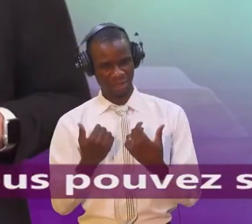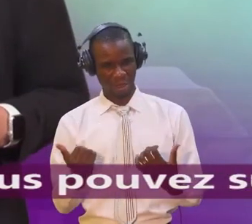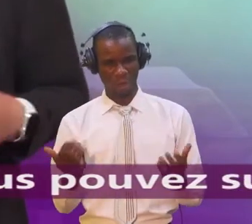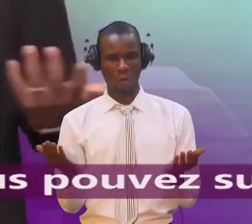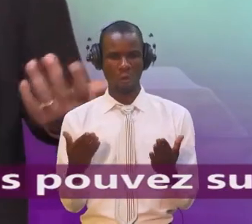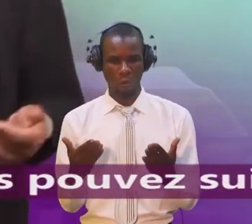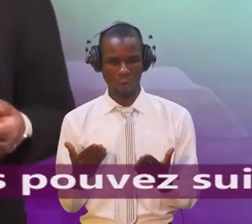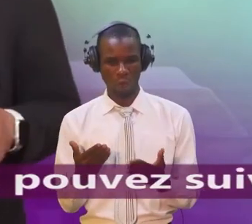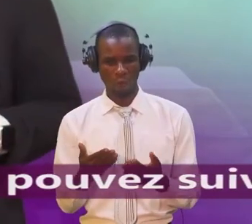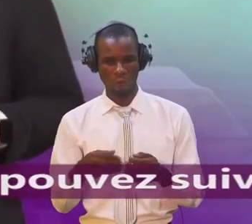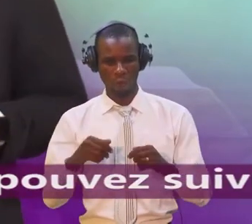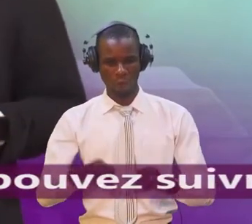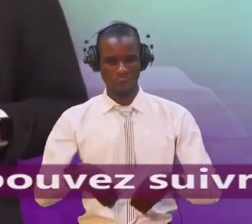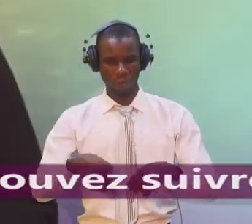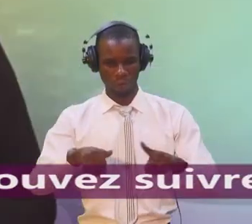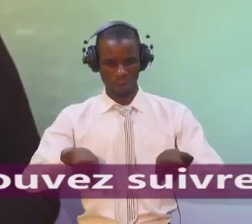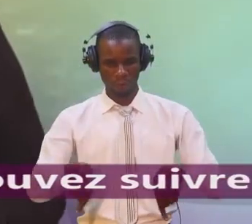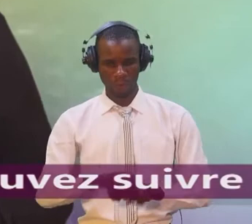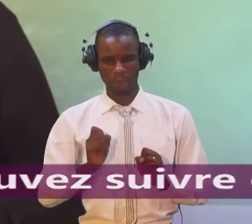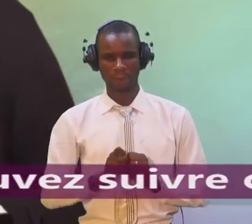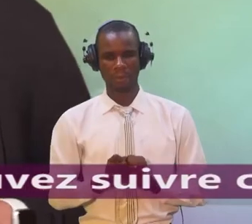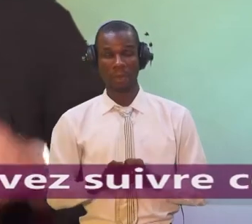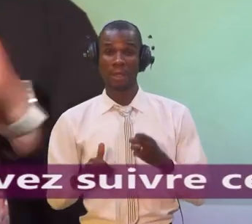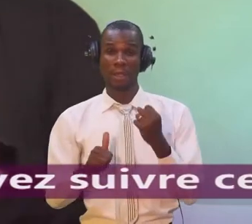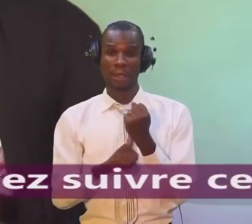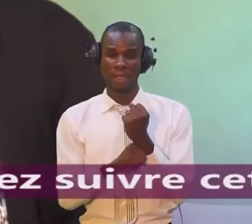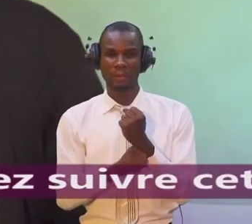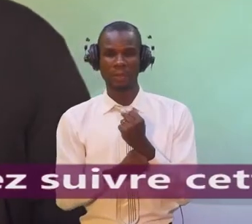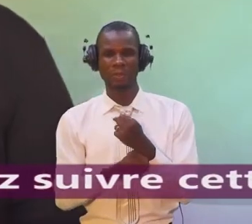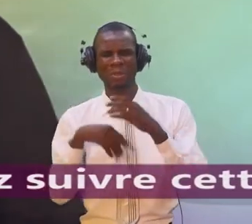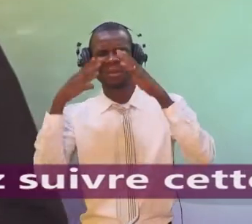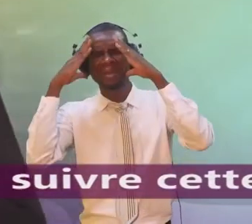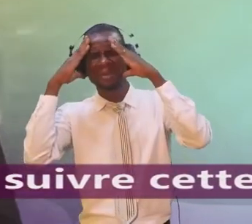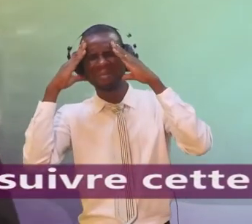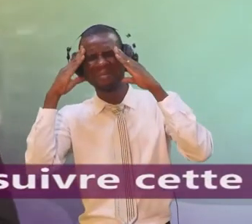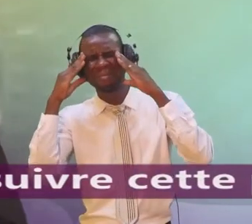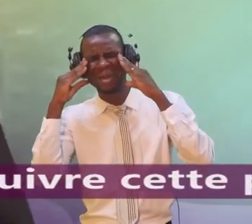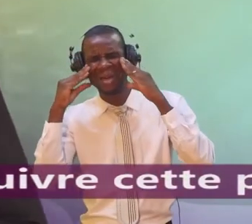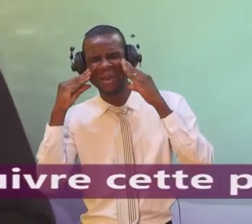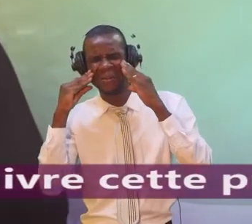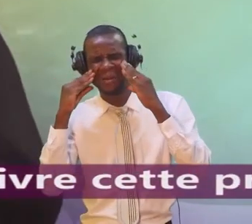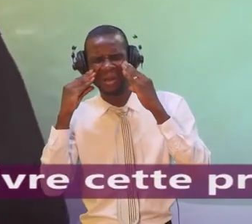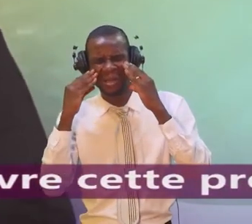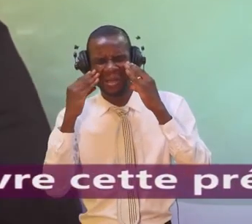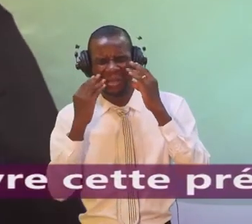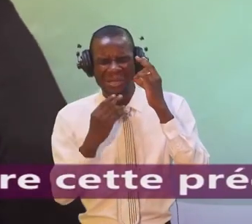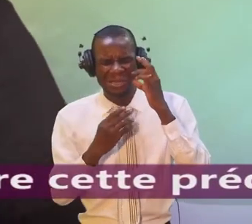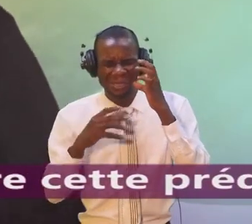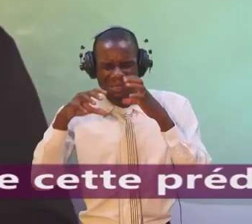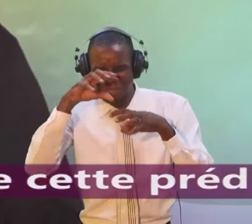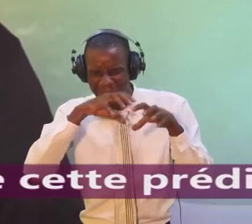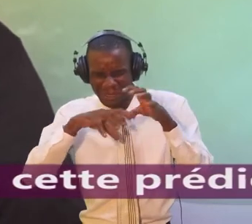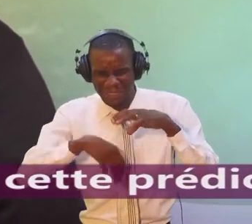mavazi, kufundisha watoto, kulima shamba, kutumika kazi za bustani.